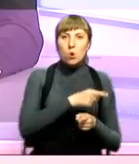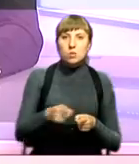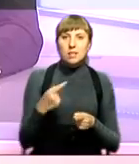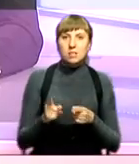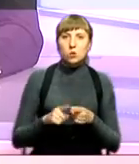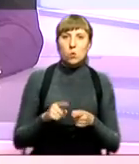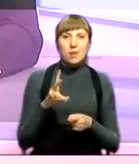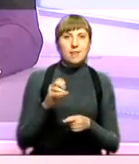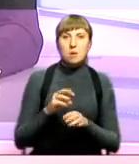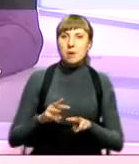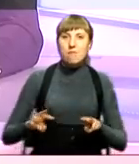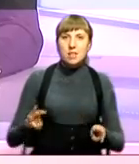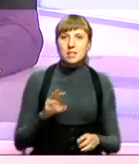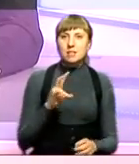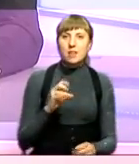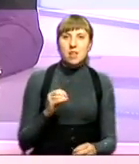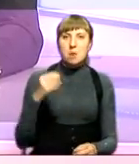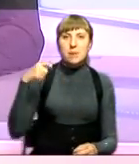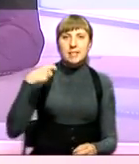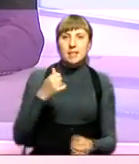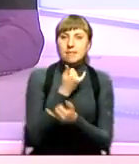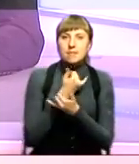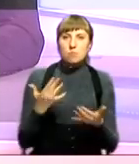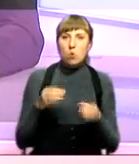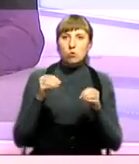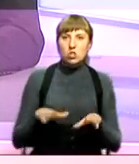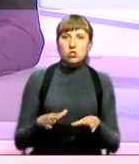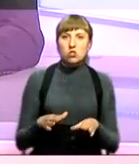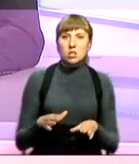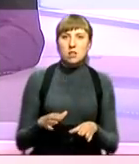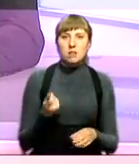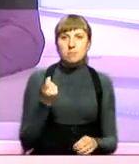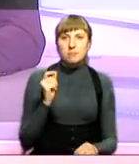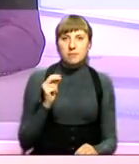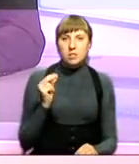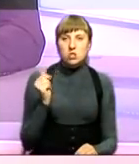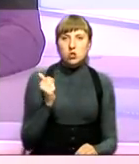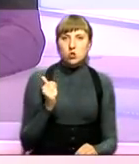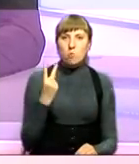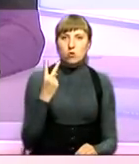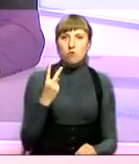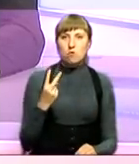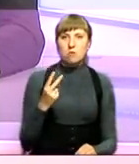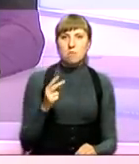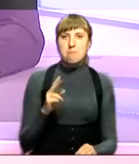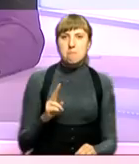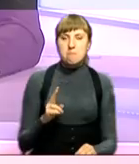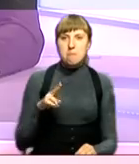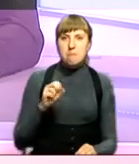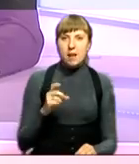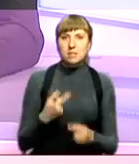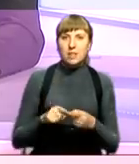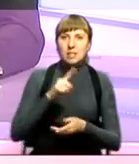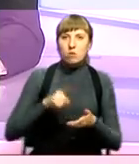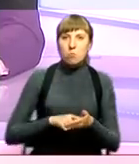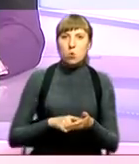ни правительство, ни президент не смогут решить вот щелчком двух пальцев. Это вопрос, который нужно решать, он